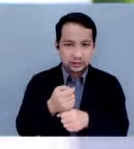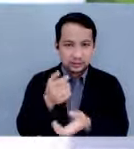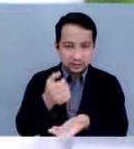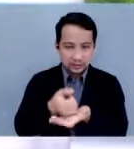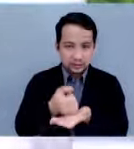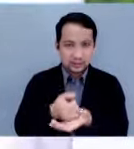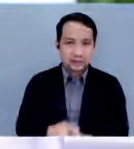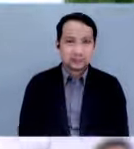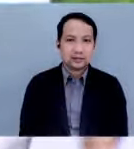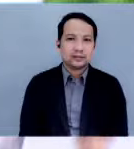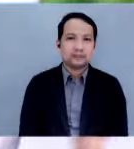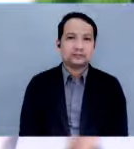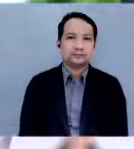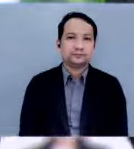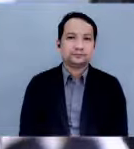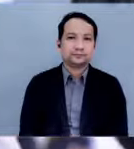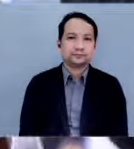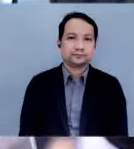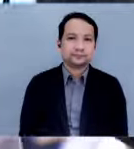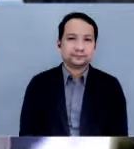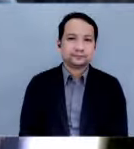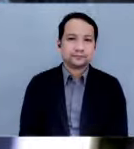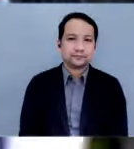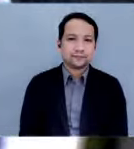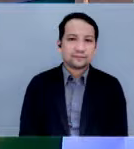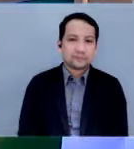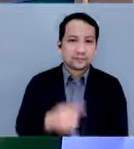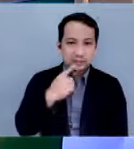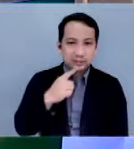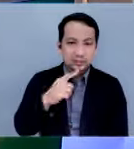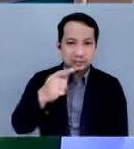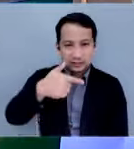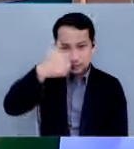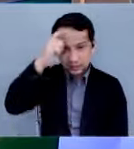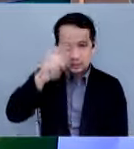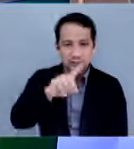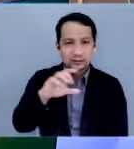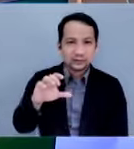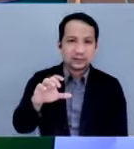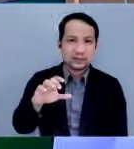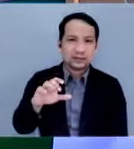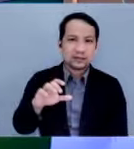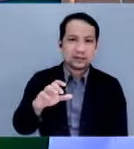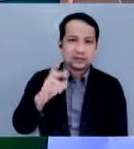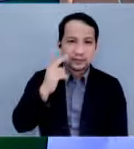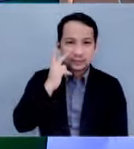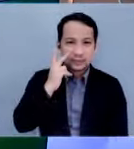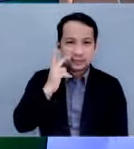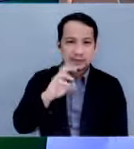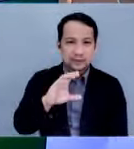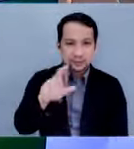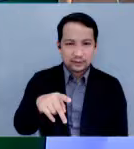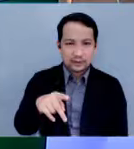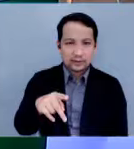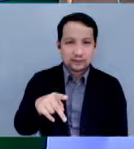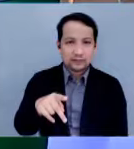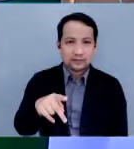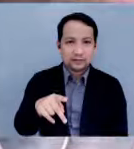May kasama. That's for the headband, magkano? Yung headband po, 100 pesos. 100 pesos. Yes. And then yung kanina tinuro mo, yung cellphone holder. Yung phone pouch po